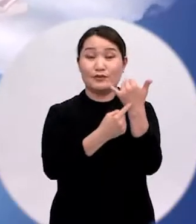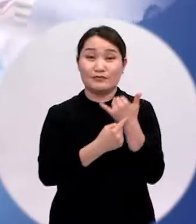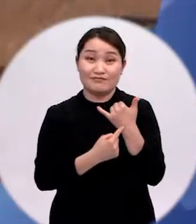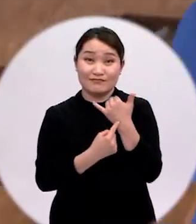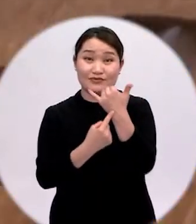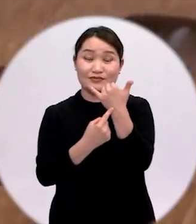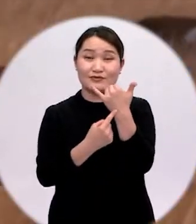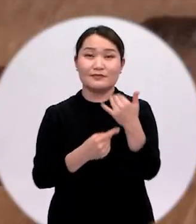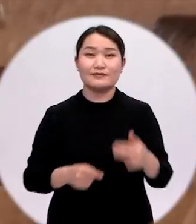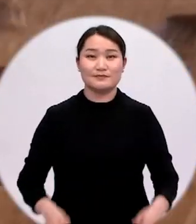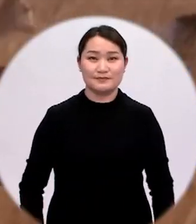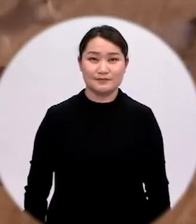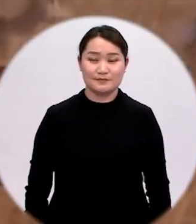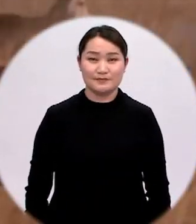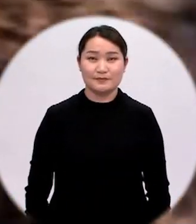байна.